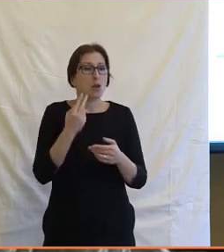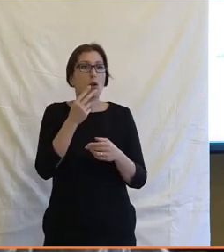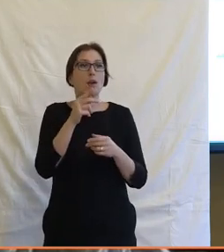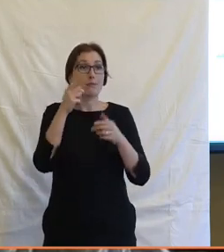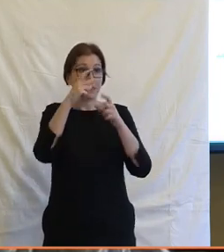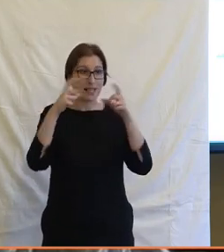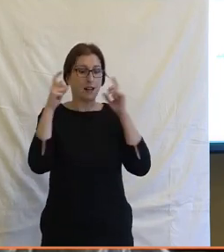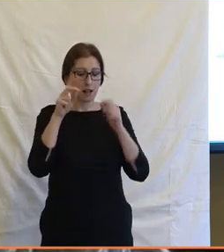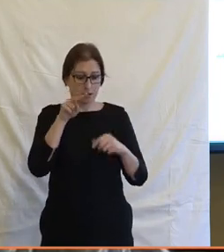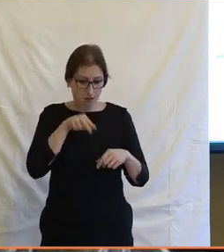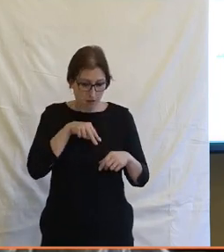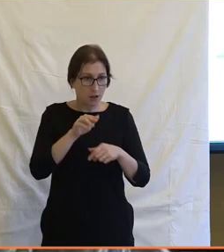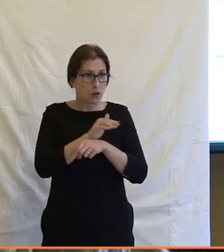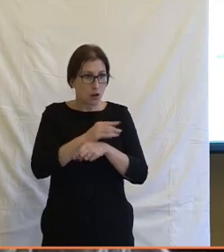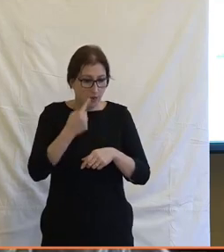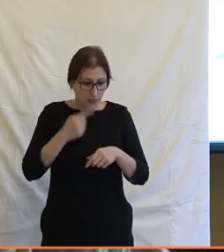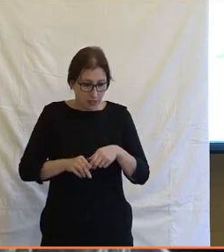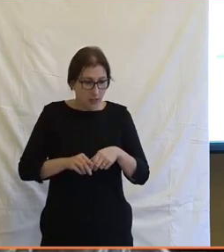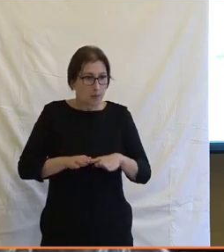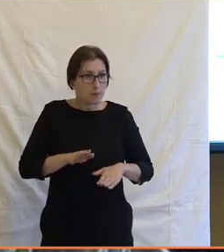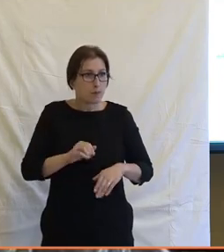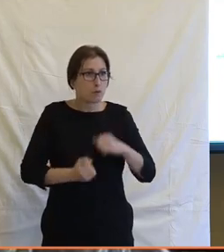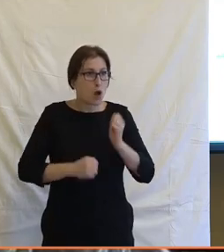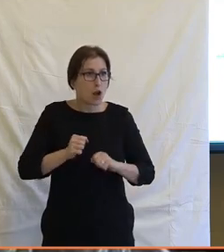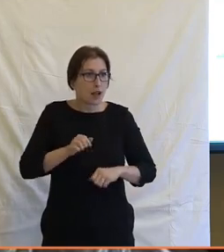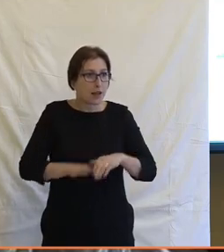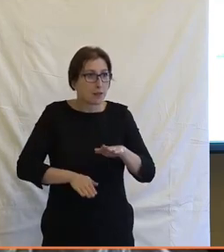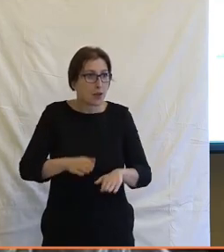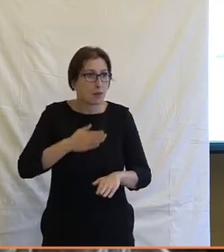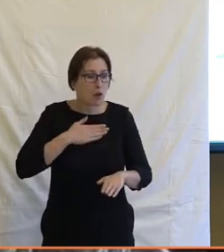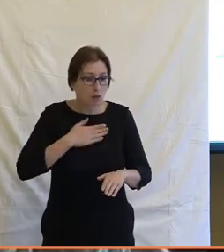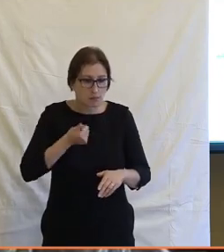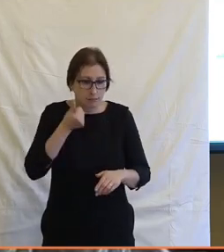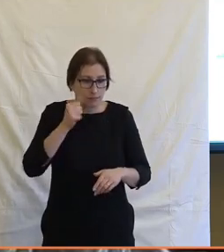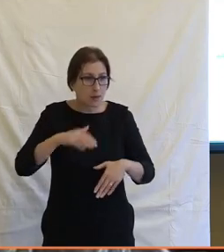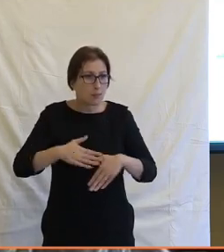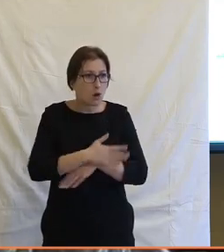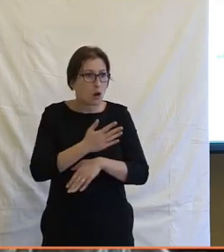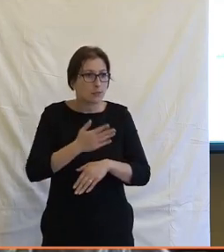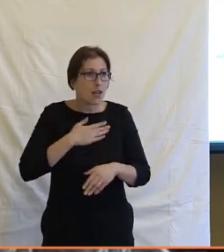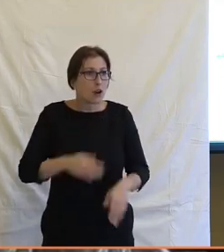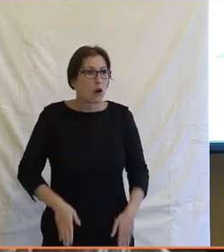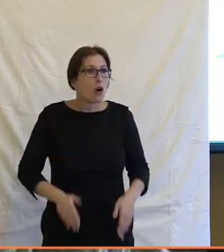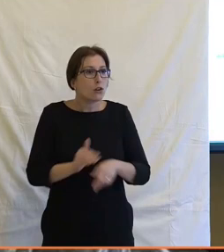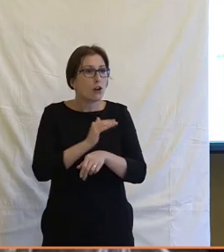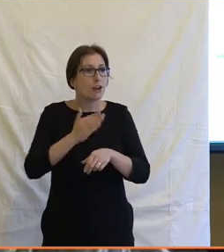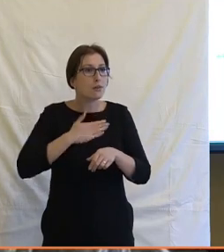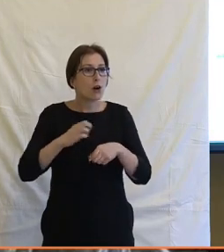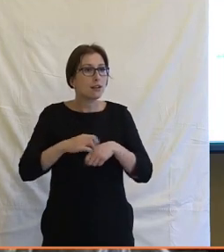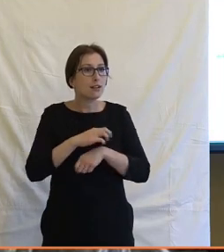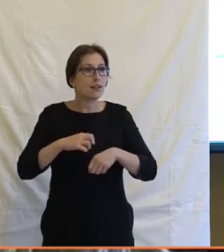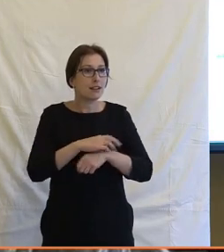jakoby svoje nohy, kdy se najednou hýbou, tak to byl tak zvláštní pocit, že jsem jako najednou měla pocit, že mě ty nohy brnějí a opravdu, že cítím,